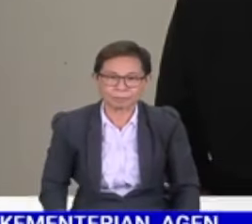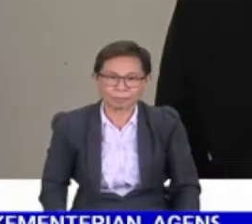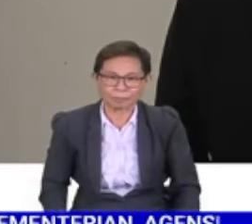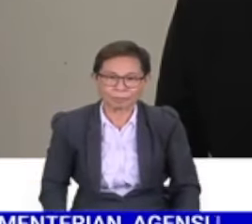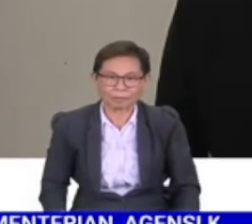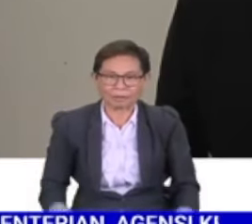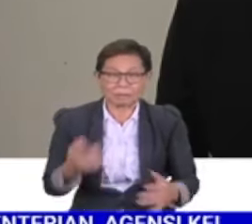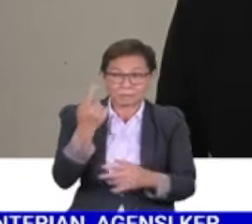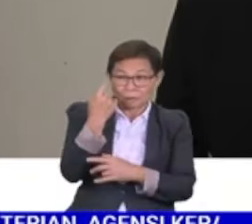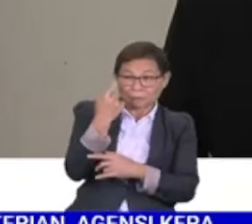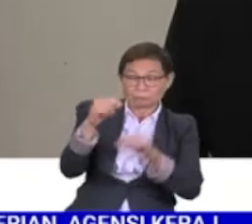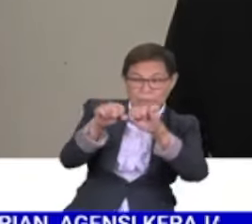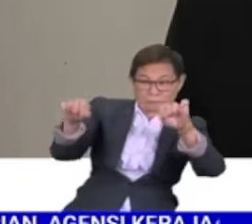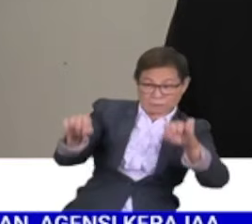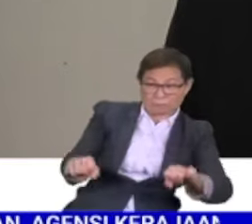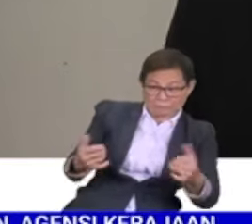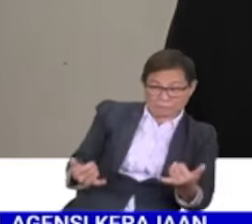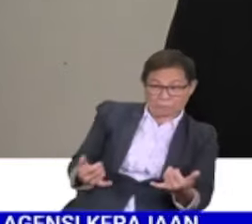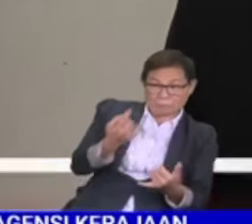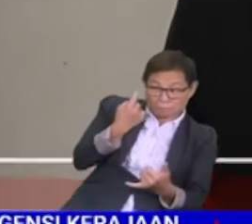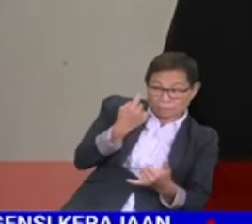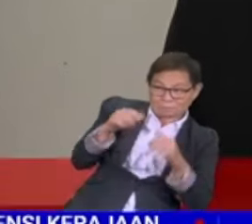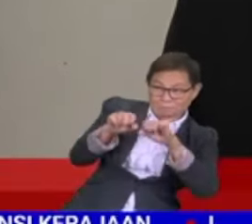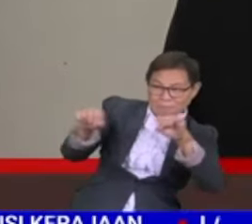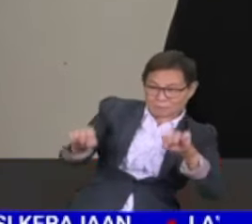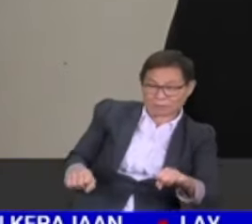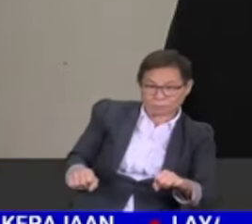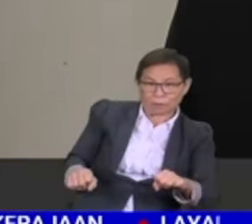The current incentive system with